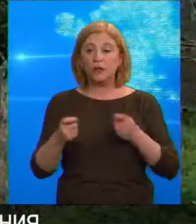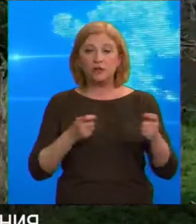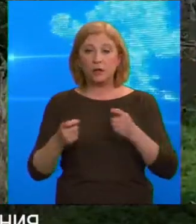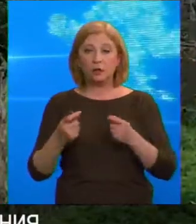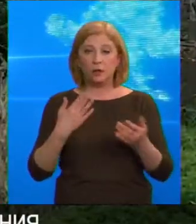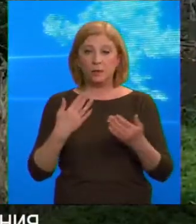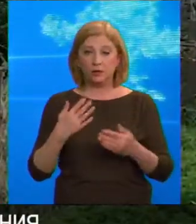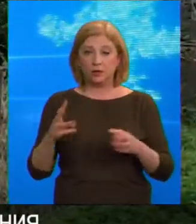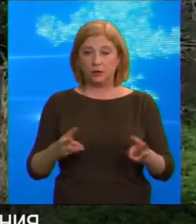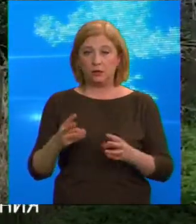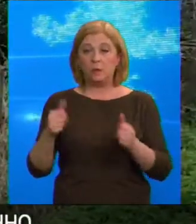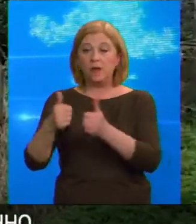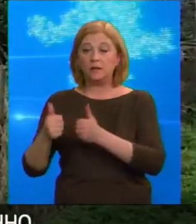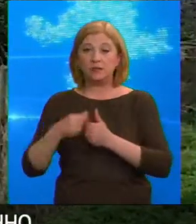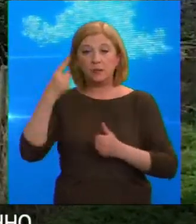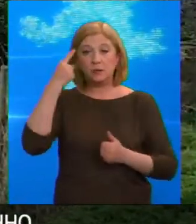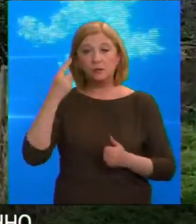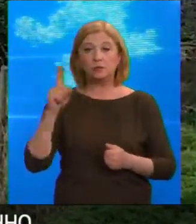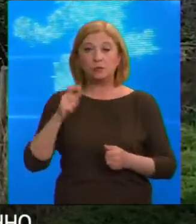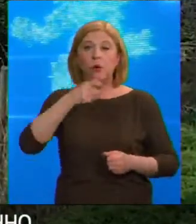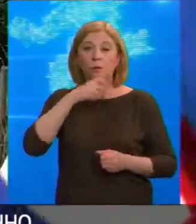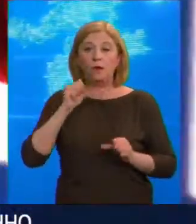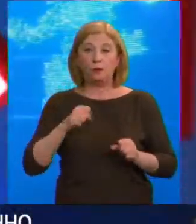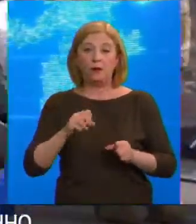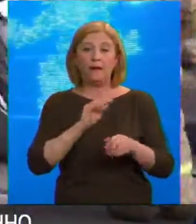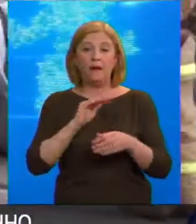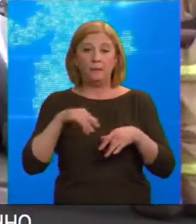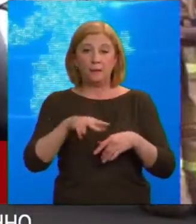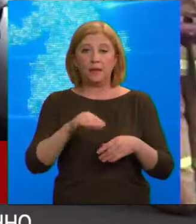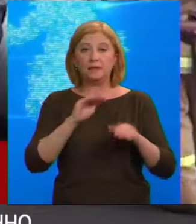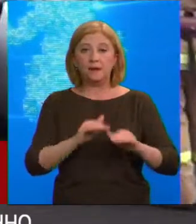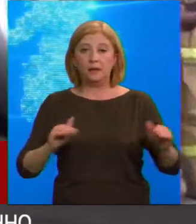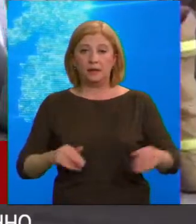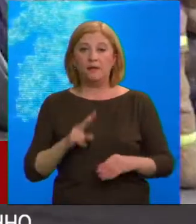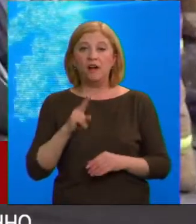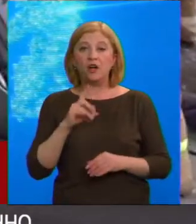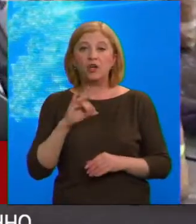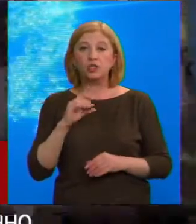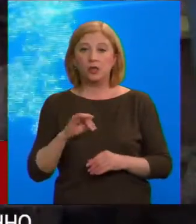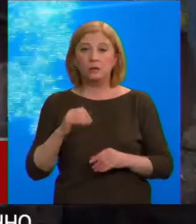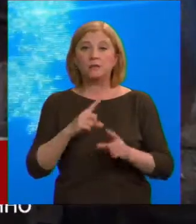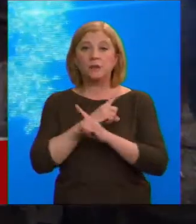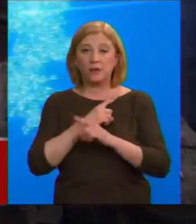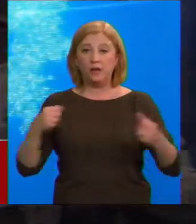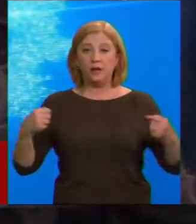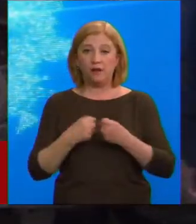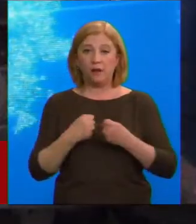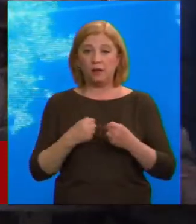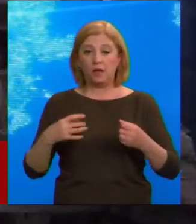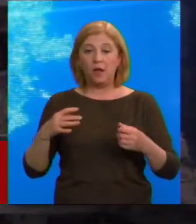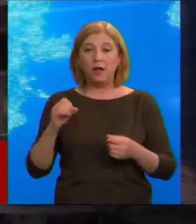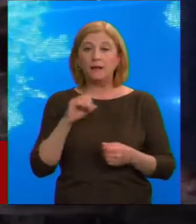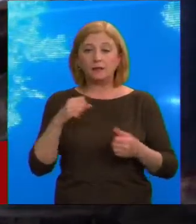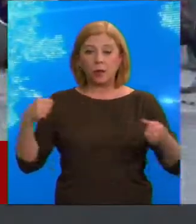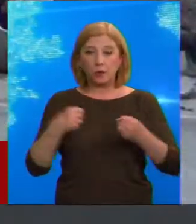обращение с огнем. Соседи предполагают, что в баню могли пробраться дети. В Кыштыме смертельная авария – это последствия лобового ДТП. Из-за